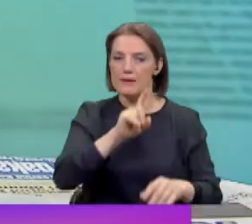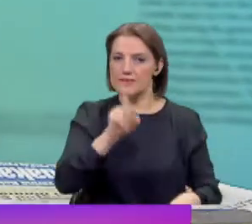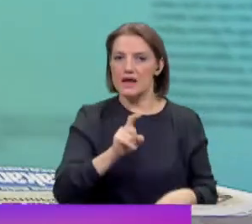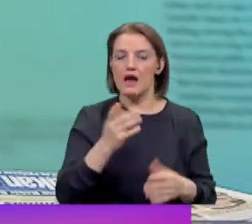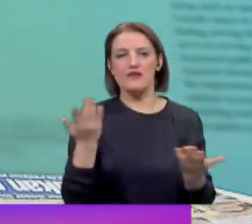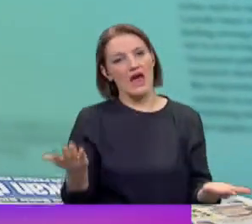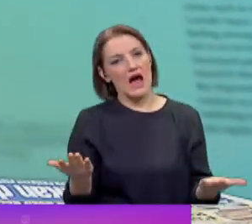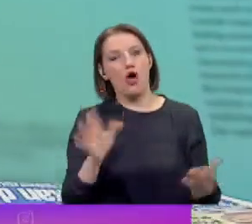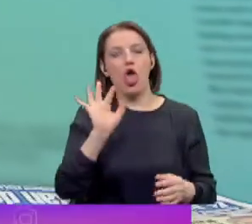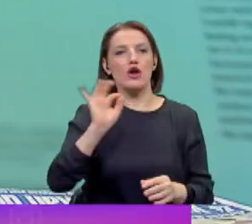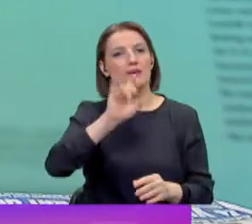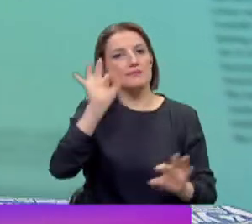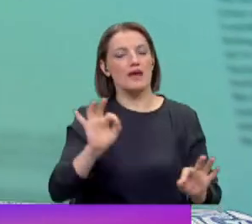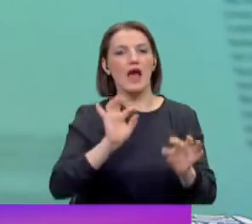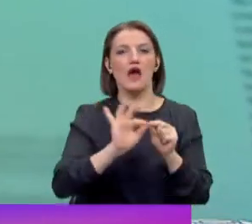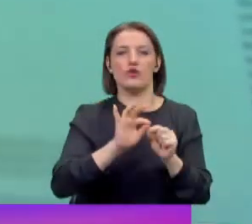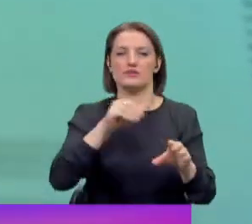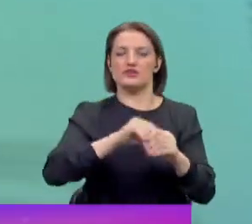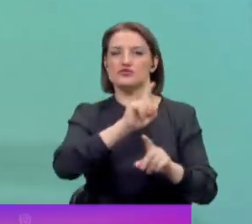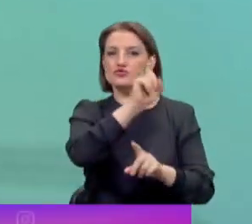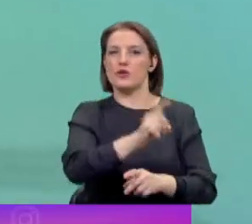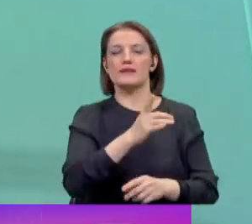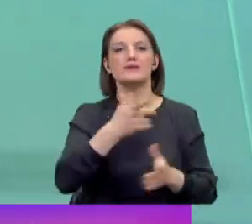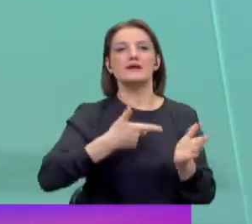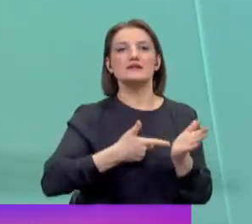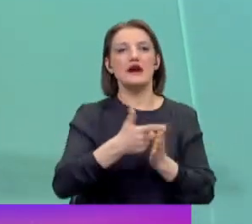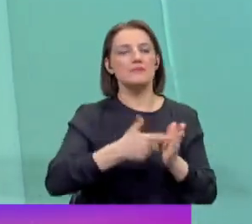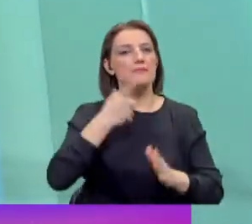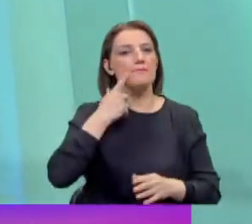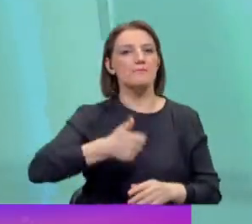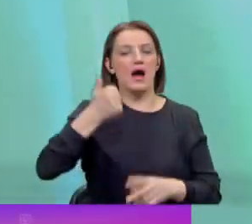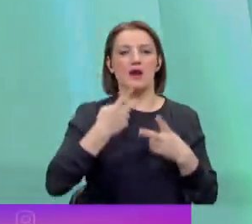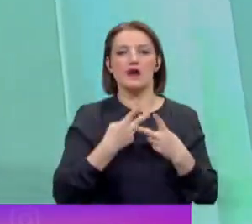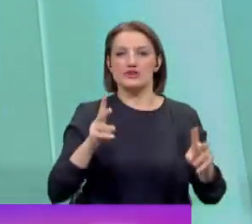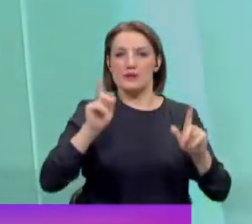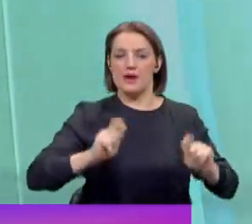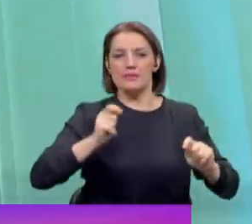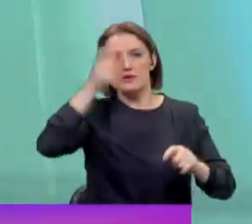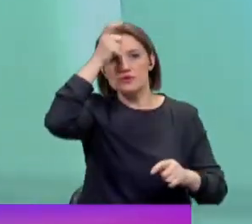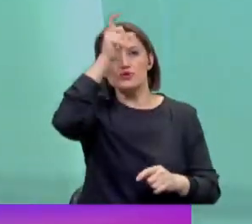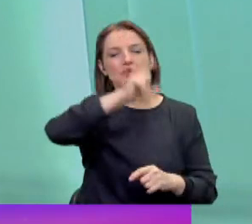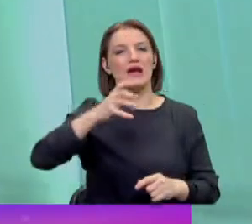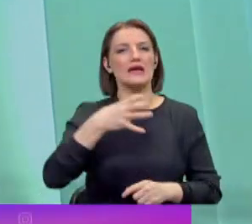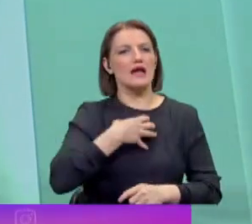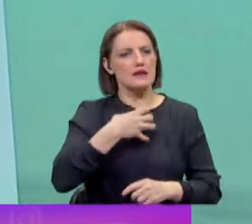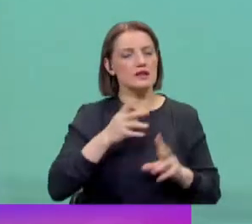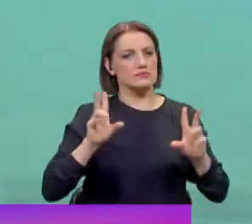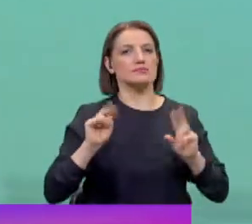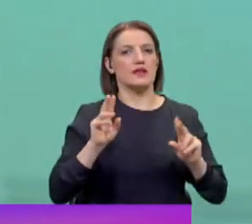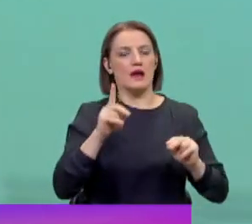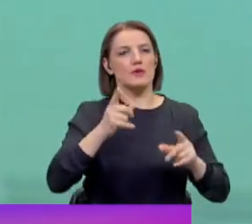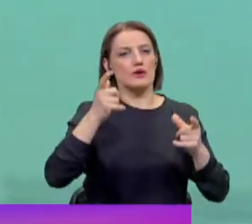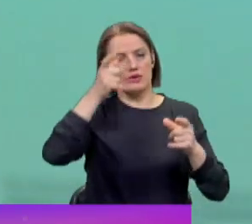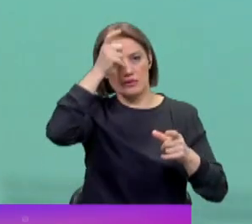öyle mi Bu soruyu yine ekonomi içinde sormuş oğlum ve Tarım Bakanı parmağını yapmış olduğu bir açıklama Türkiye kendi kendine yeten